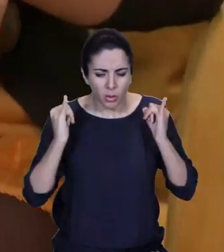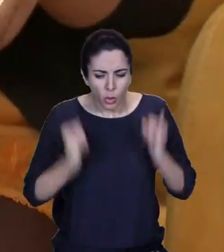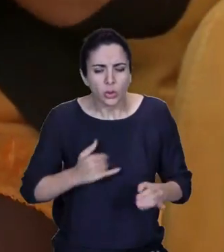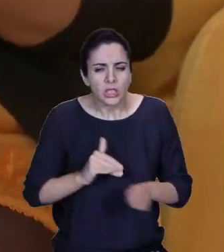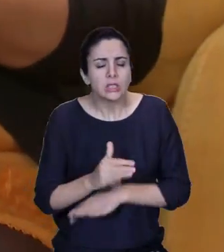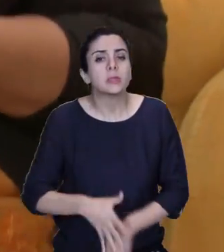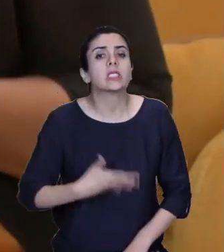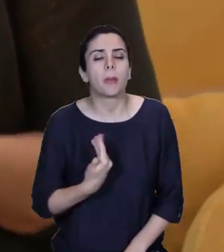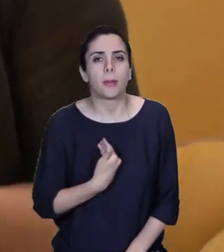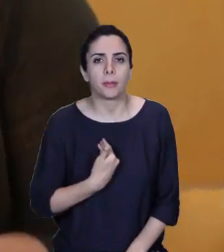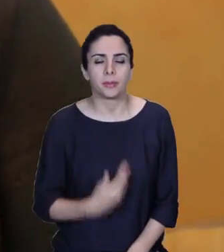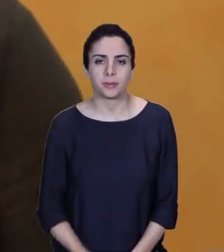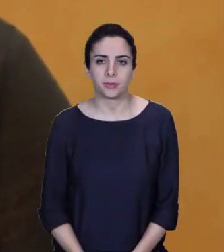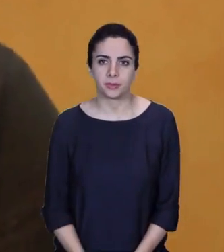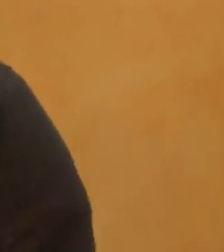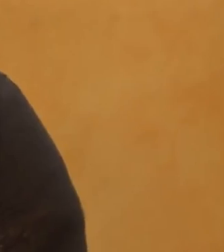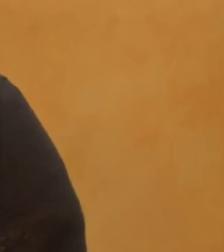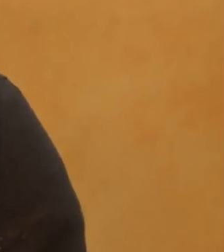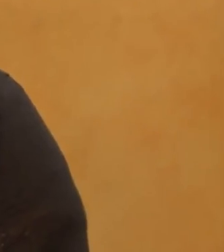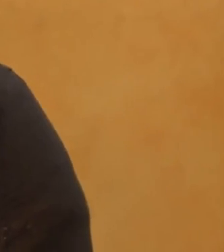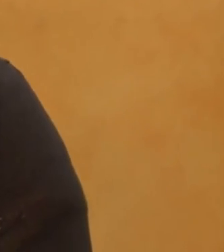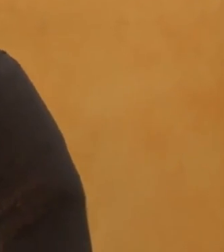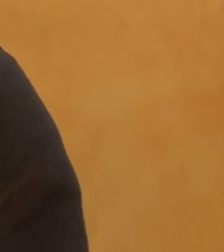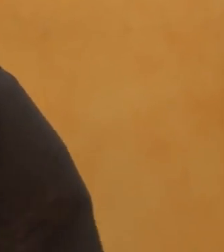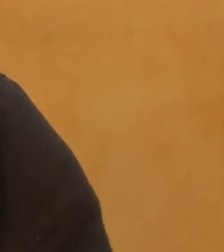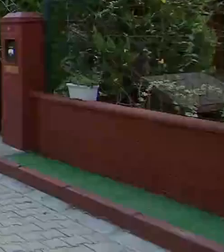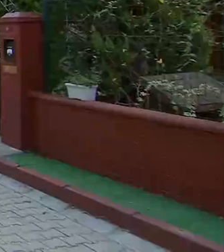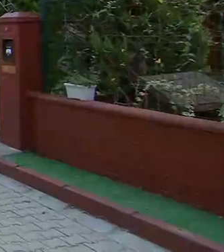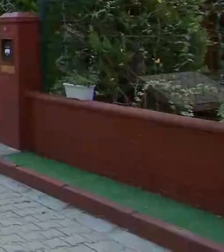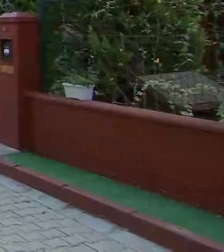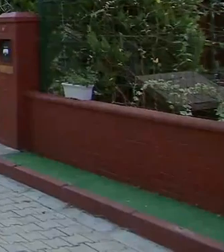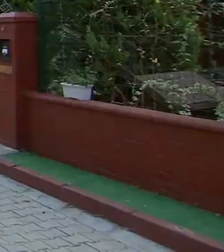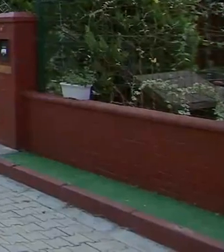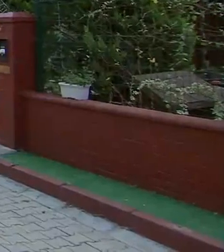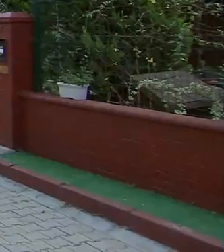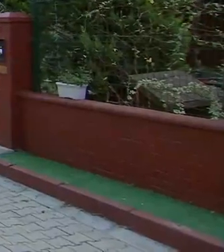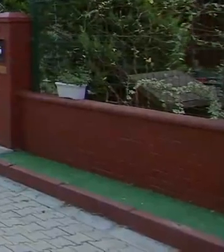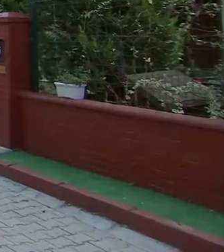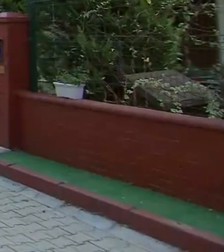Hırsla kesti patlıcanın dibini, soyuyor. Suratını ekşi bir şey yemiş gibi büzmüş.